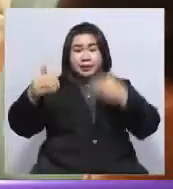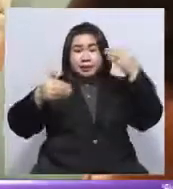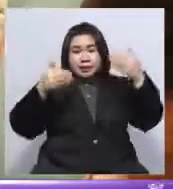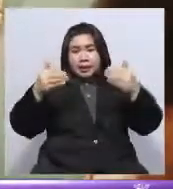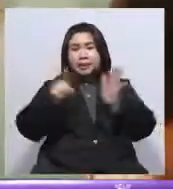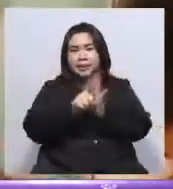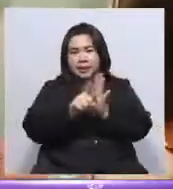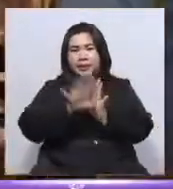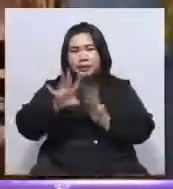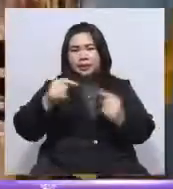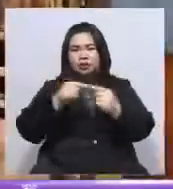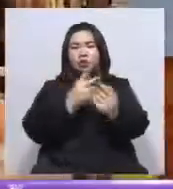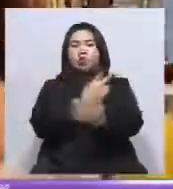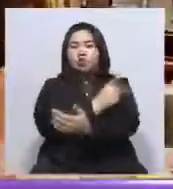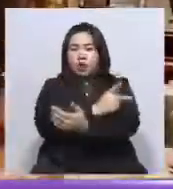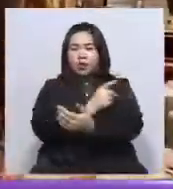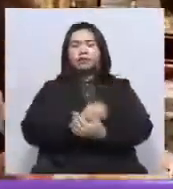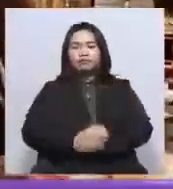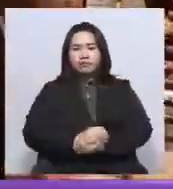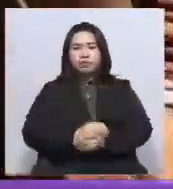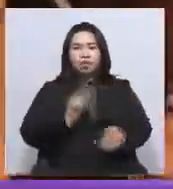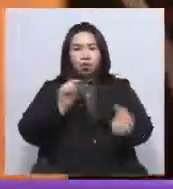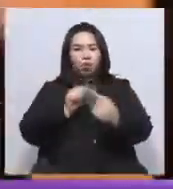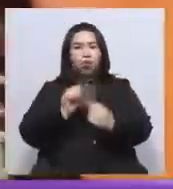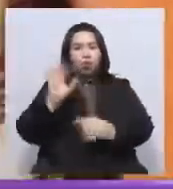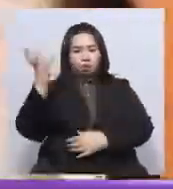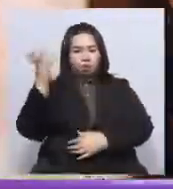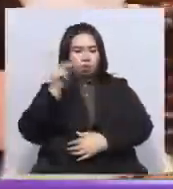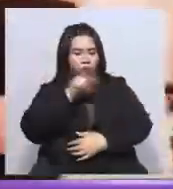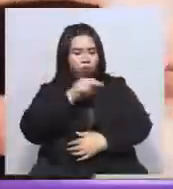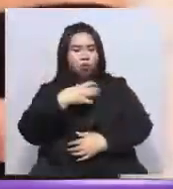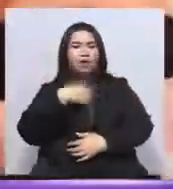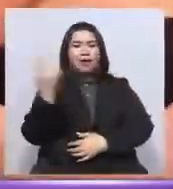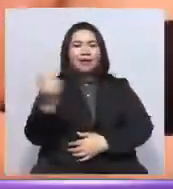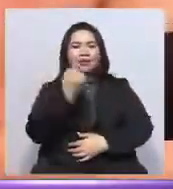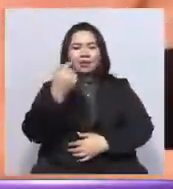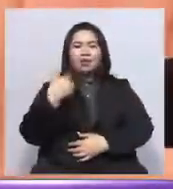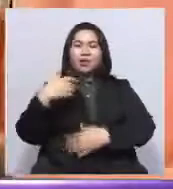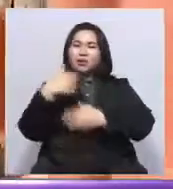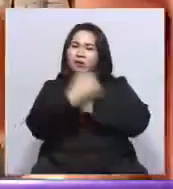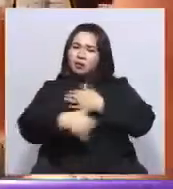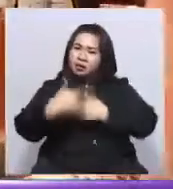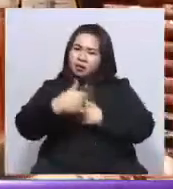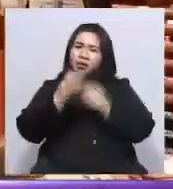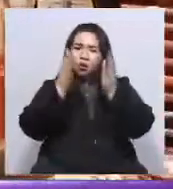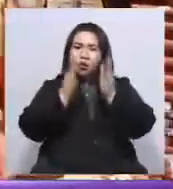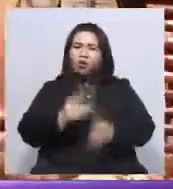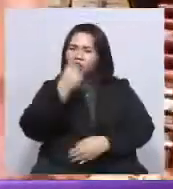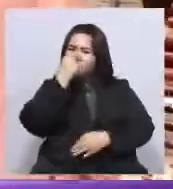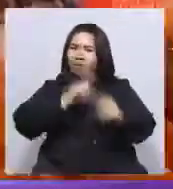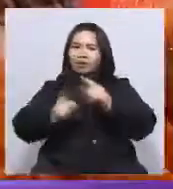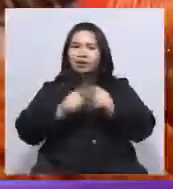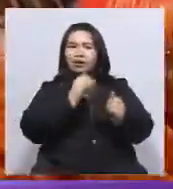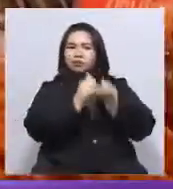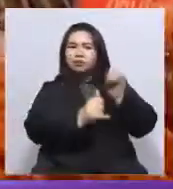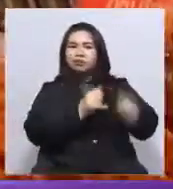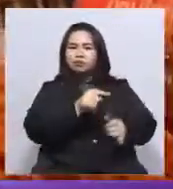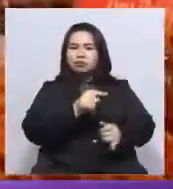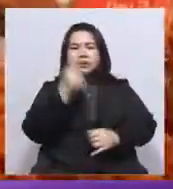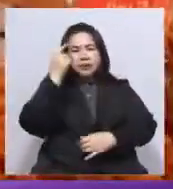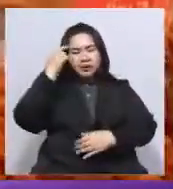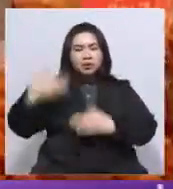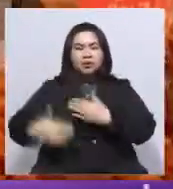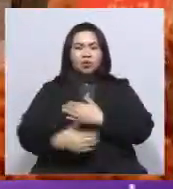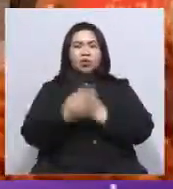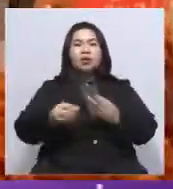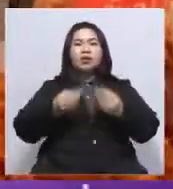นเป็นครั้งที่4ที่จังหวัดภูเก็ตซึ่งเป็นเมืองท่องเที่ยวระดับโลกมีนักท่องเที่ยวชาวต่างประเทศเข้ามาท่องเที่ยวเป็นจำนวนมากจึงเป็นการสร้างโอก